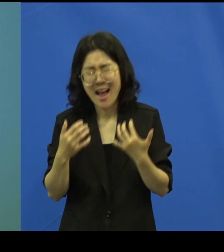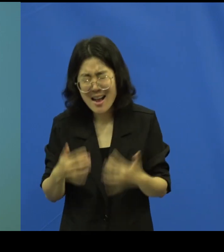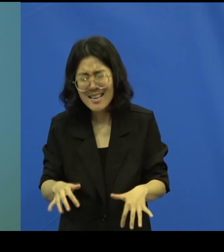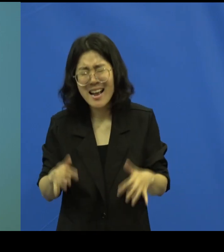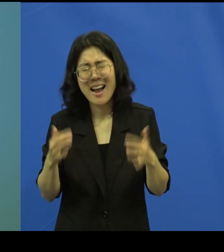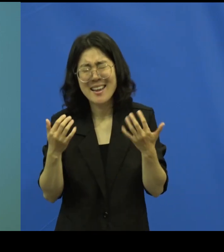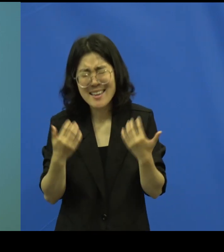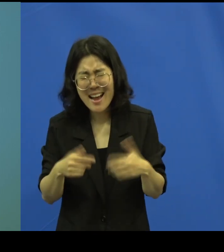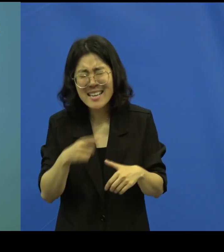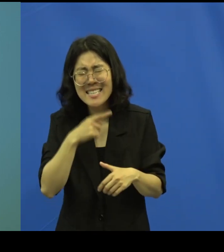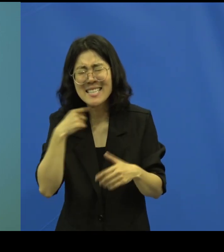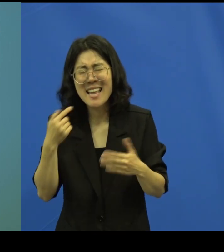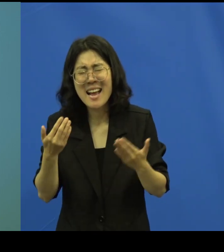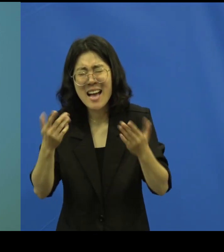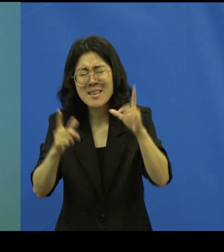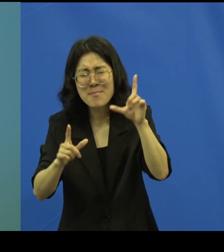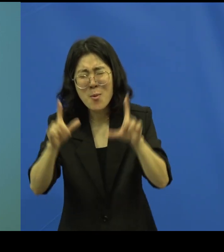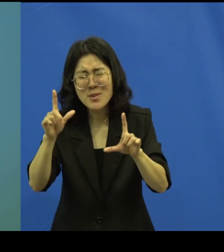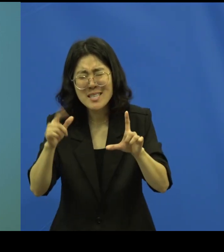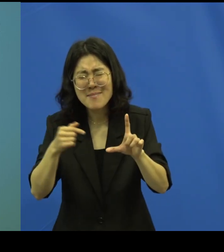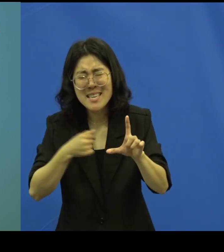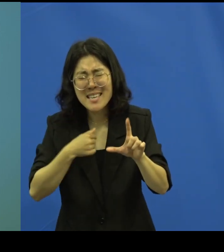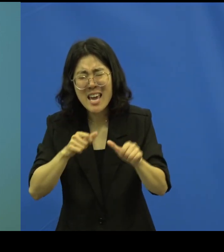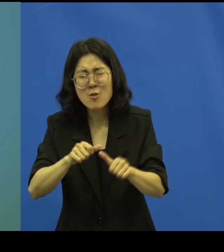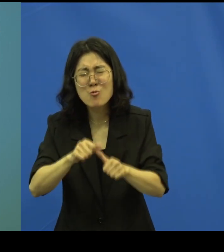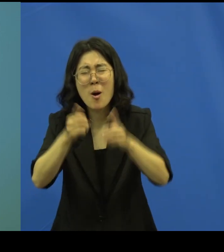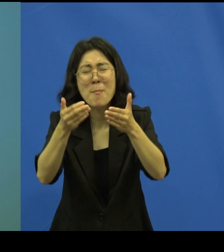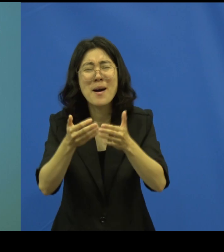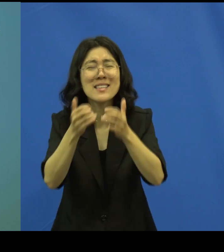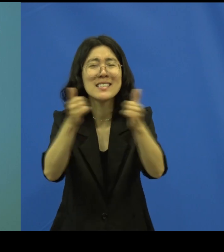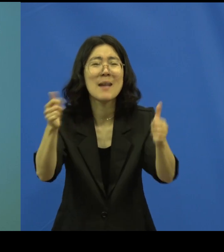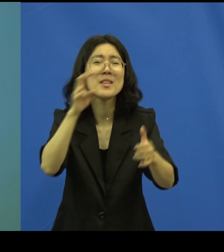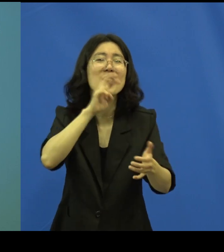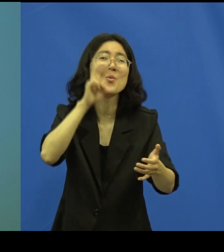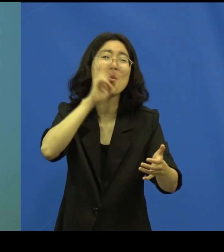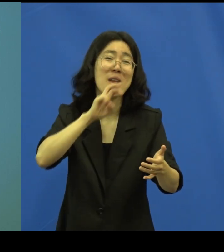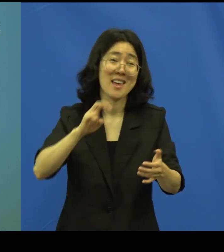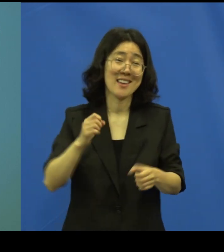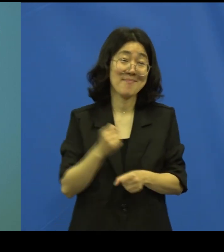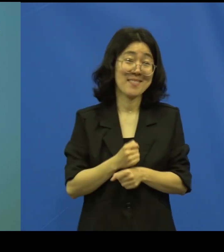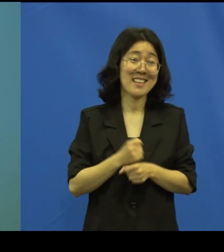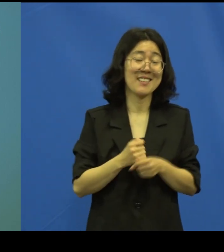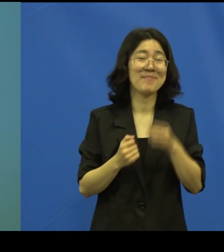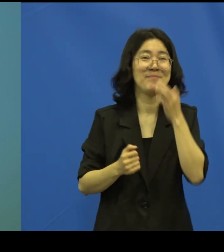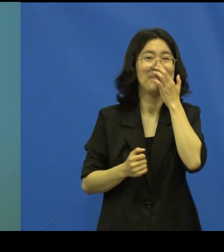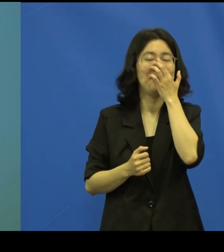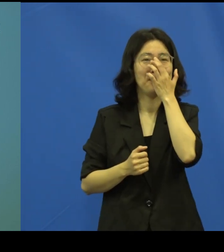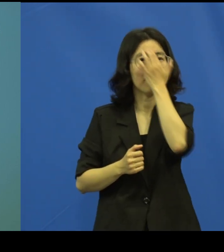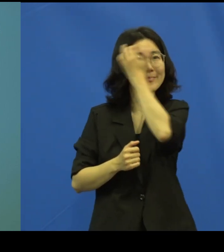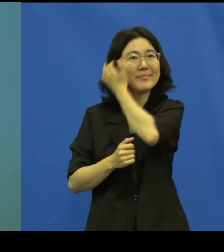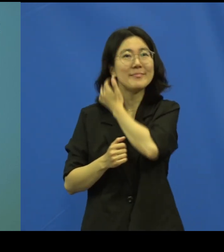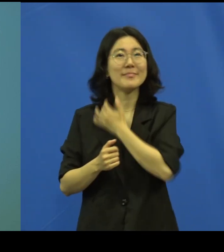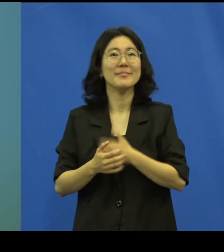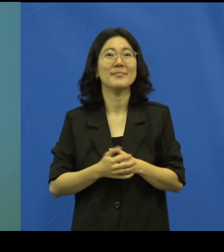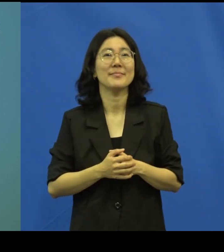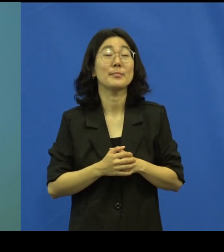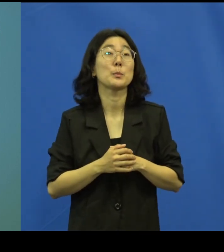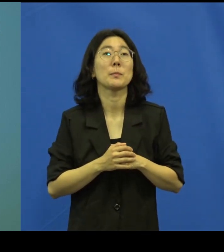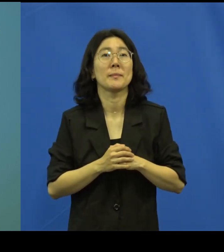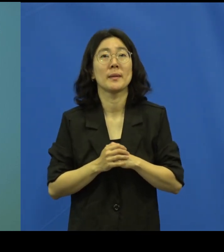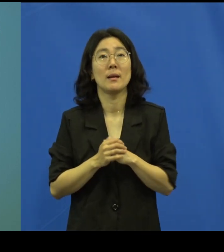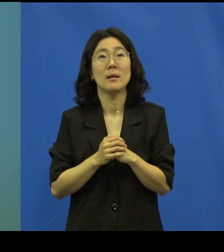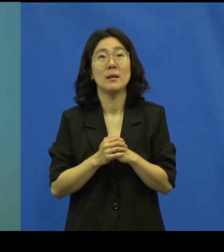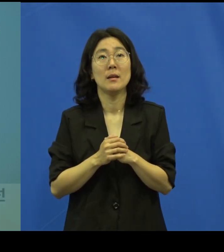새 노래를 부르는 하나님의 구원받은 백성들의 노래인 것입니다. 자, 그런데 오늘 이 노래가 두 번째 11절과